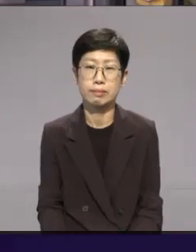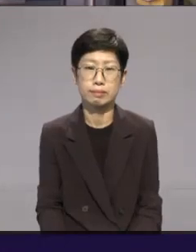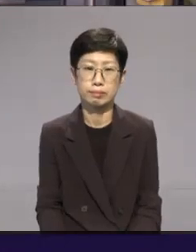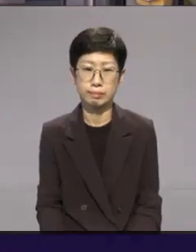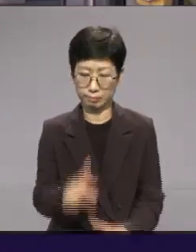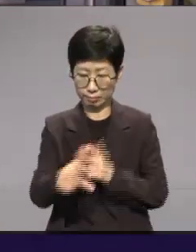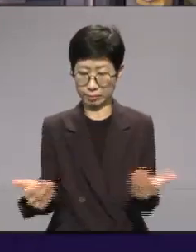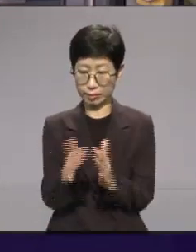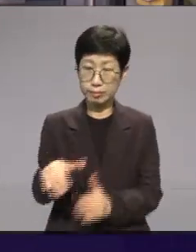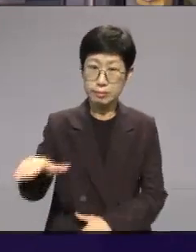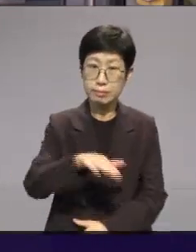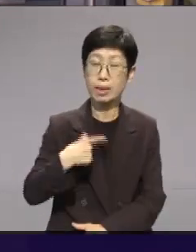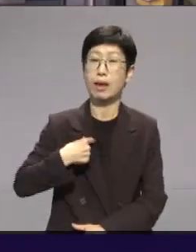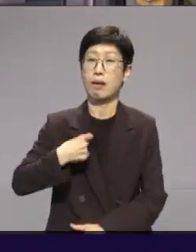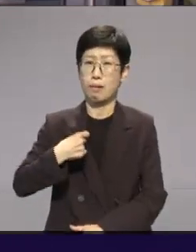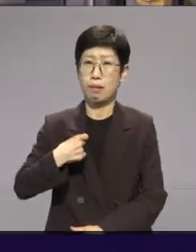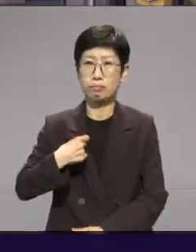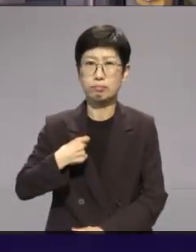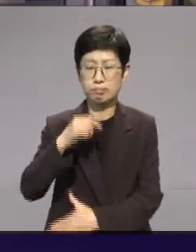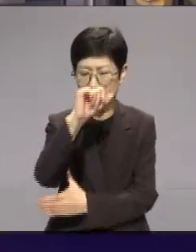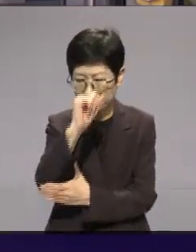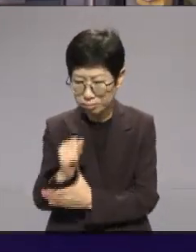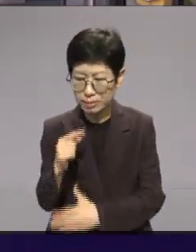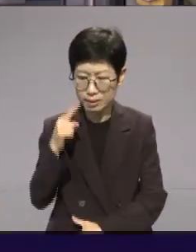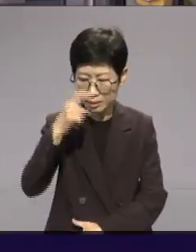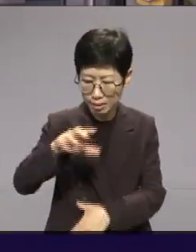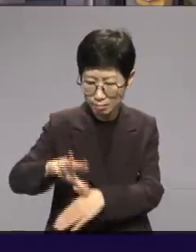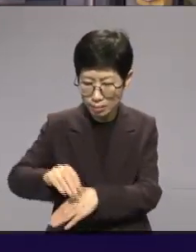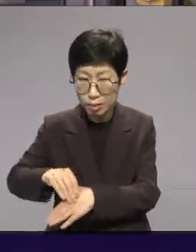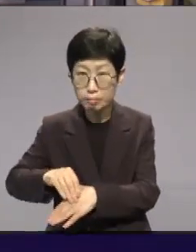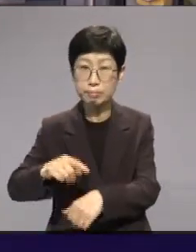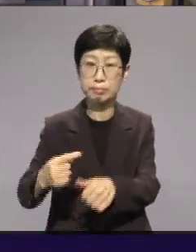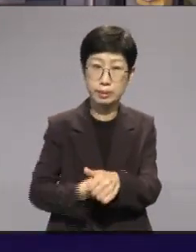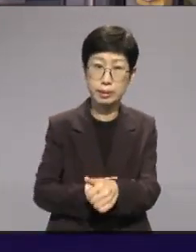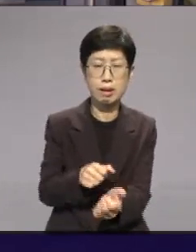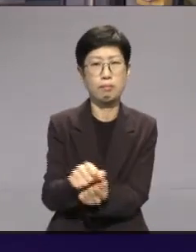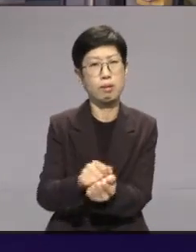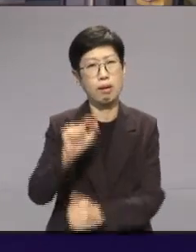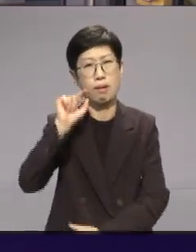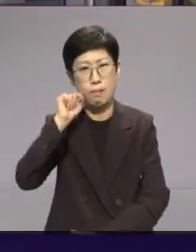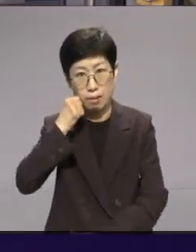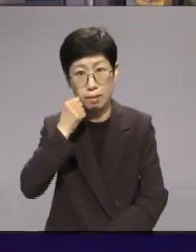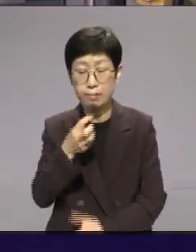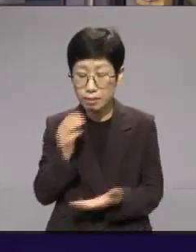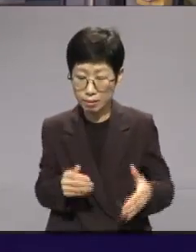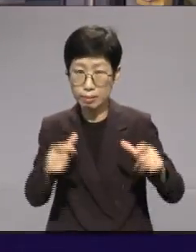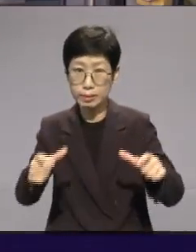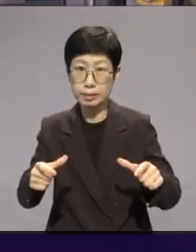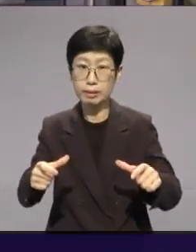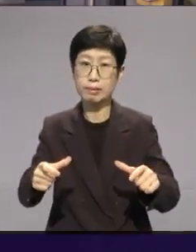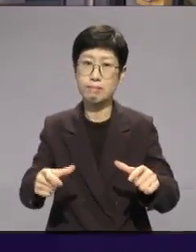네 공장 노동자의 작업복은 찌든때와 우염 물질로 빨래 하기가 쉽지 않은데요 경기도에는 1,000원으로 작업복을